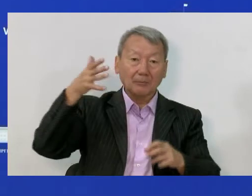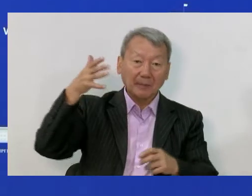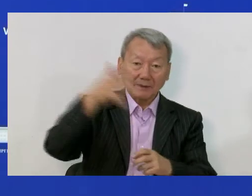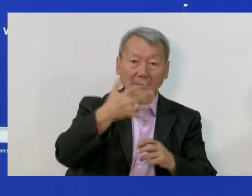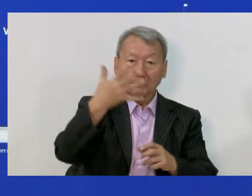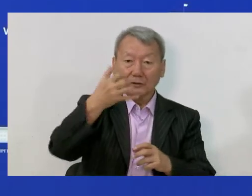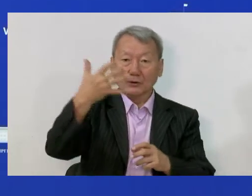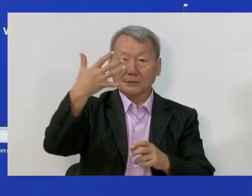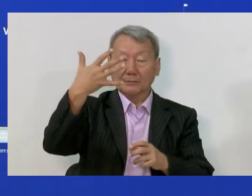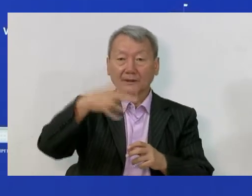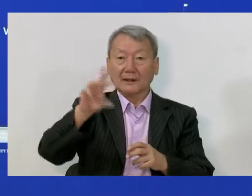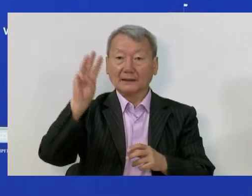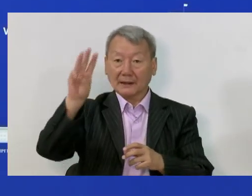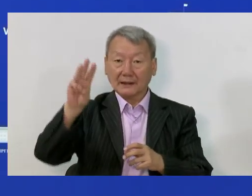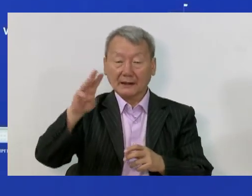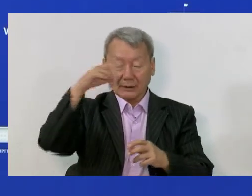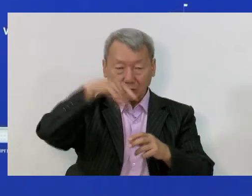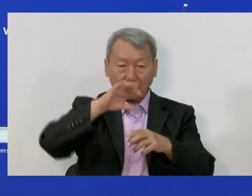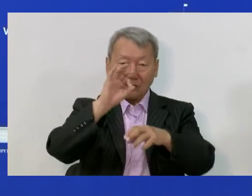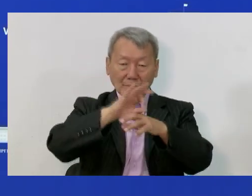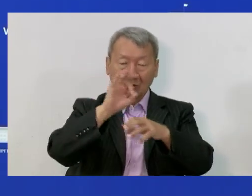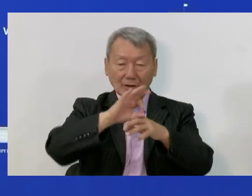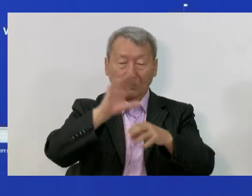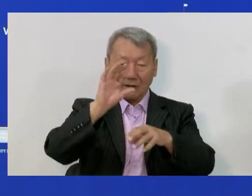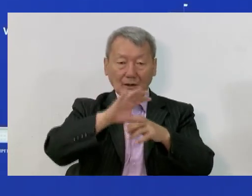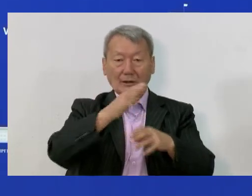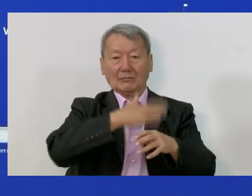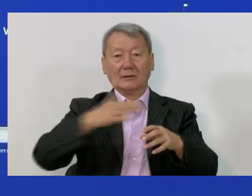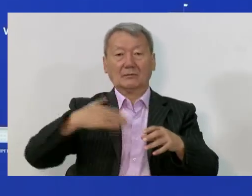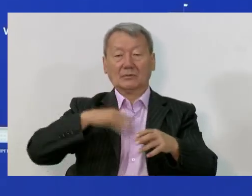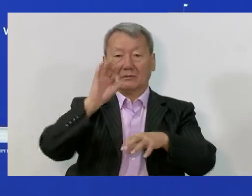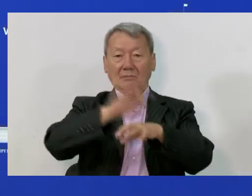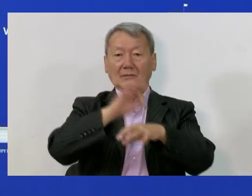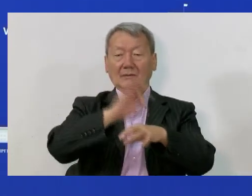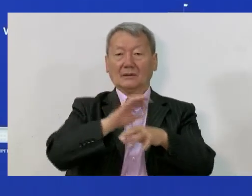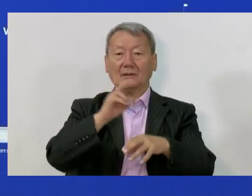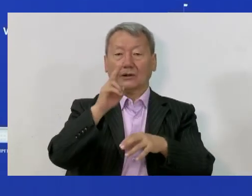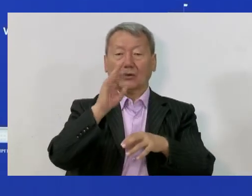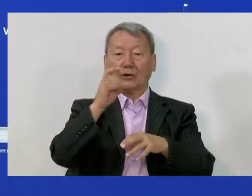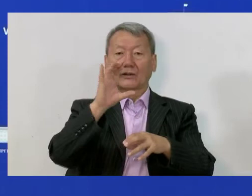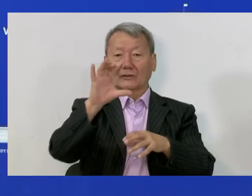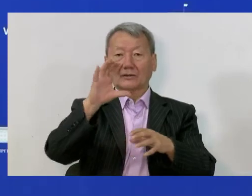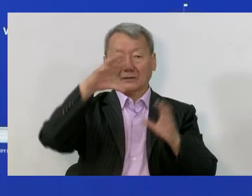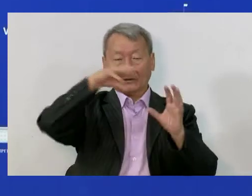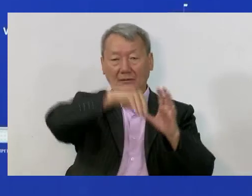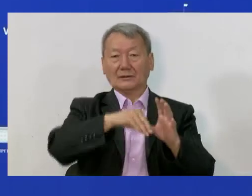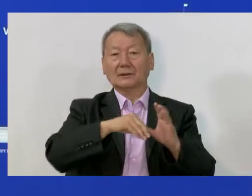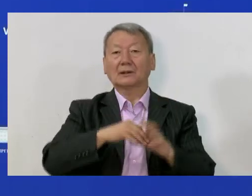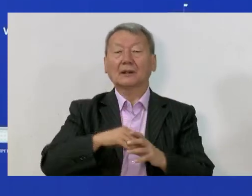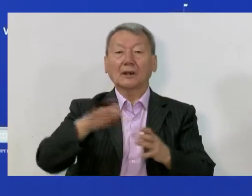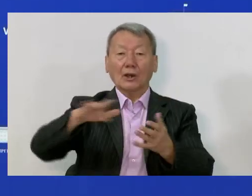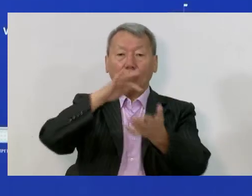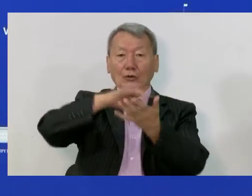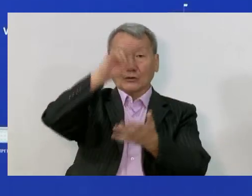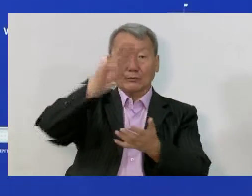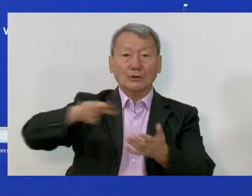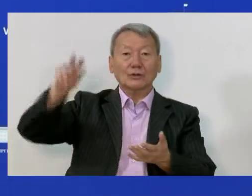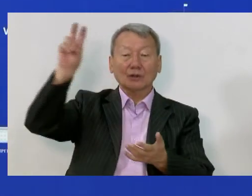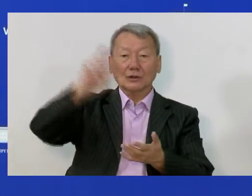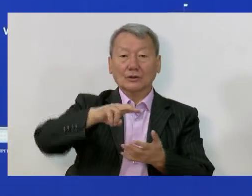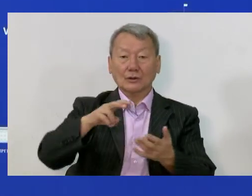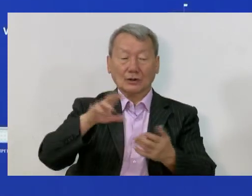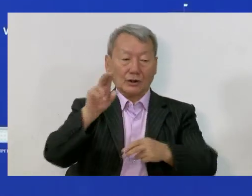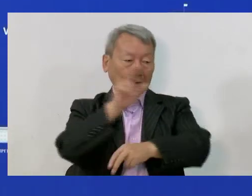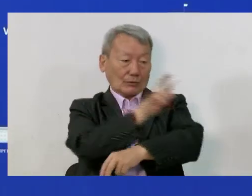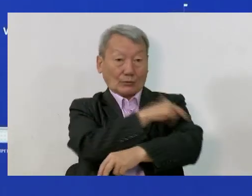553 пациента с клинико-эпидемиологически подтвержденным диагнозом COVID-19. В городе Бешкек на